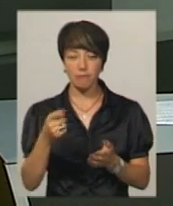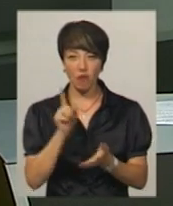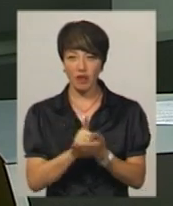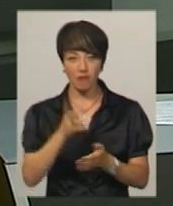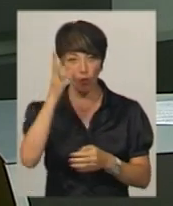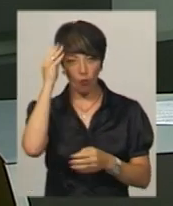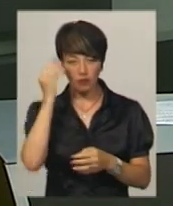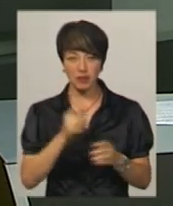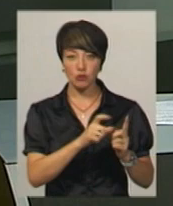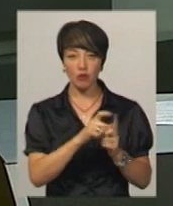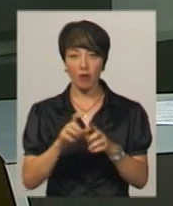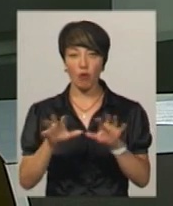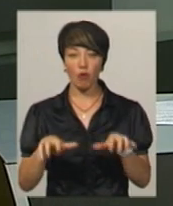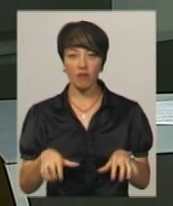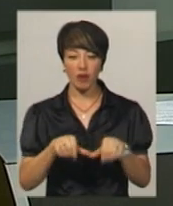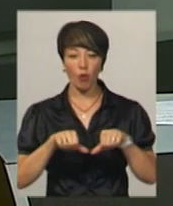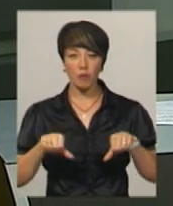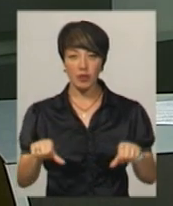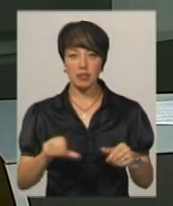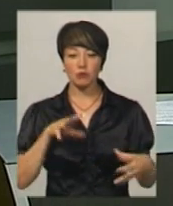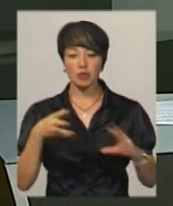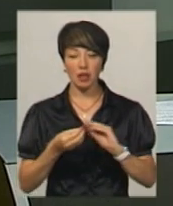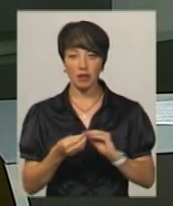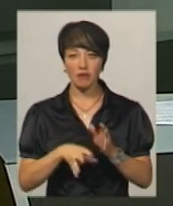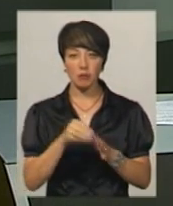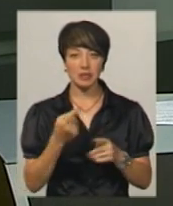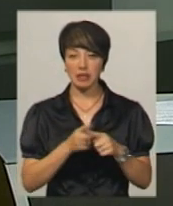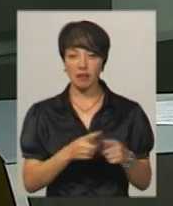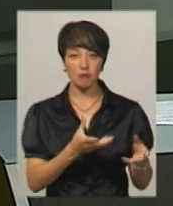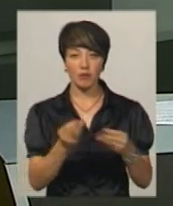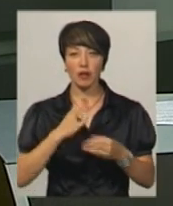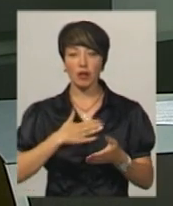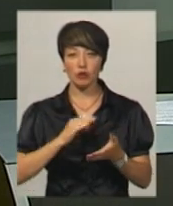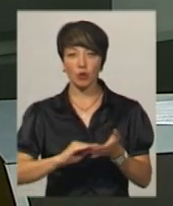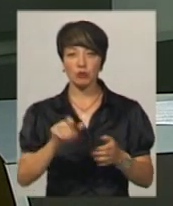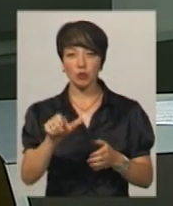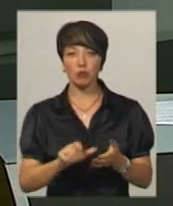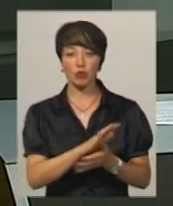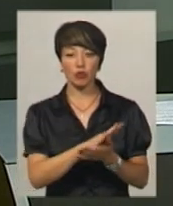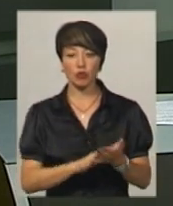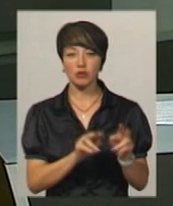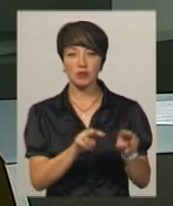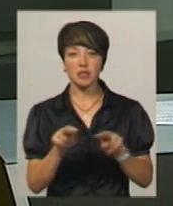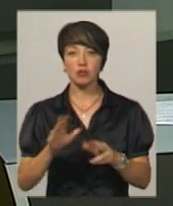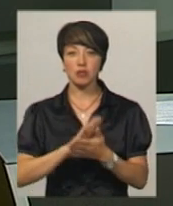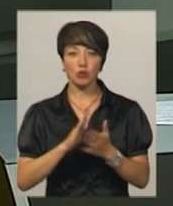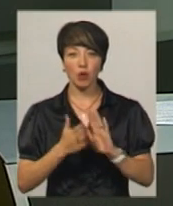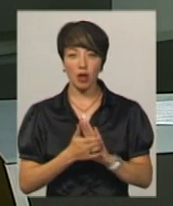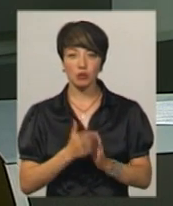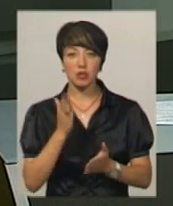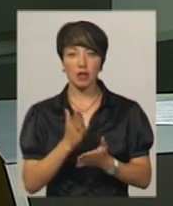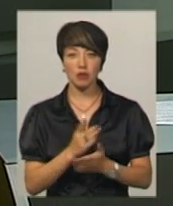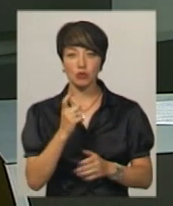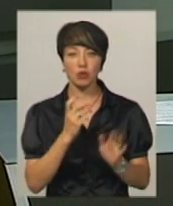За словами Наталії Галагодзи, на результати голосування це не впливає. Наші кореспонденти продовжують відстежувати ситуацію, що склалася